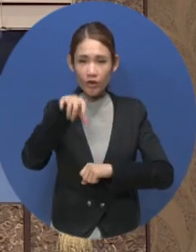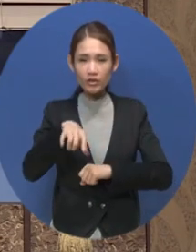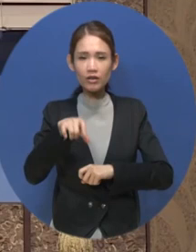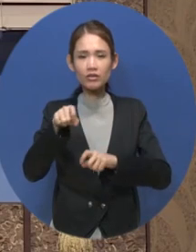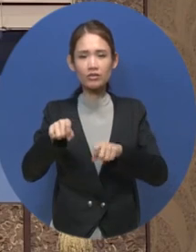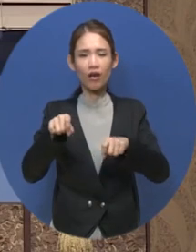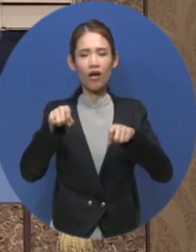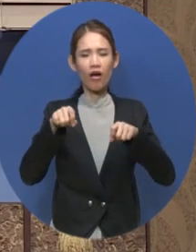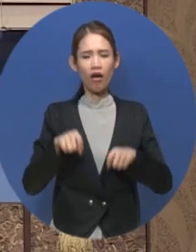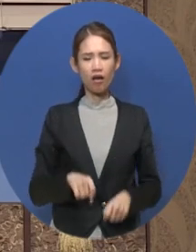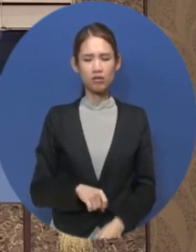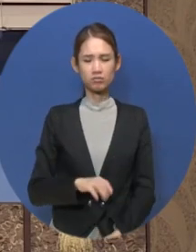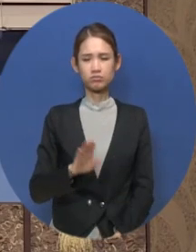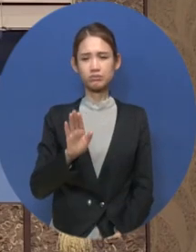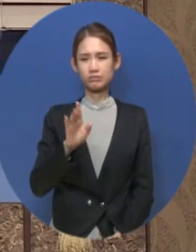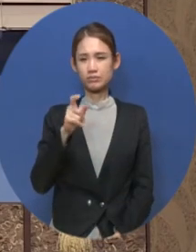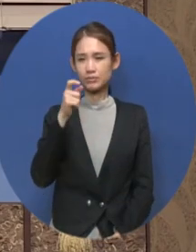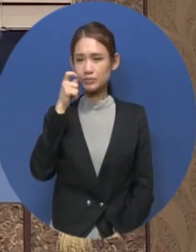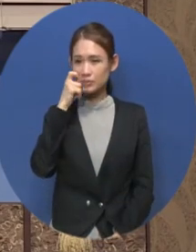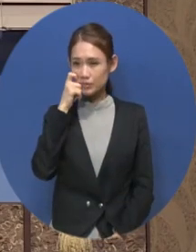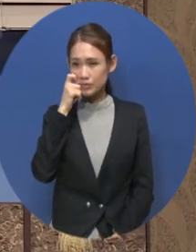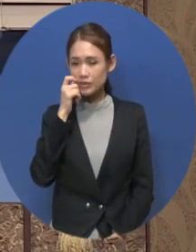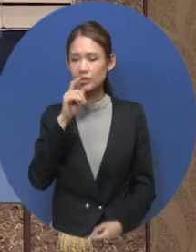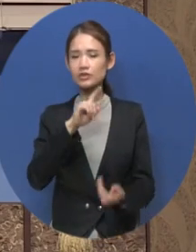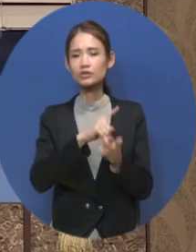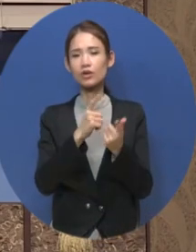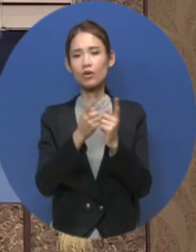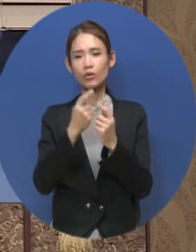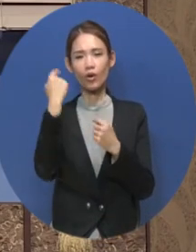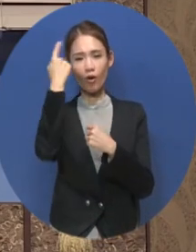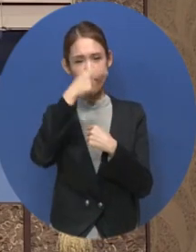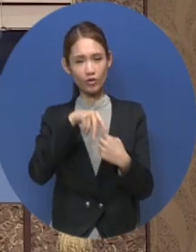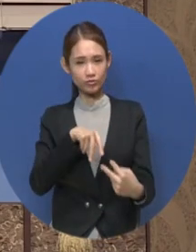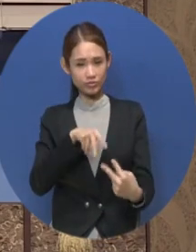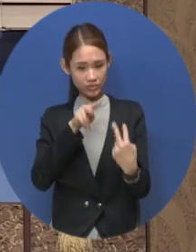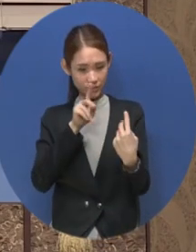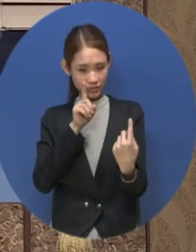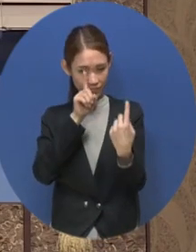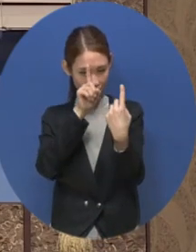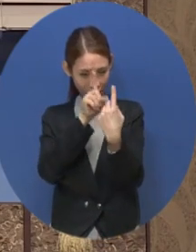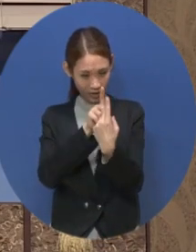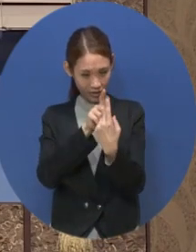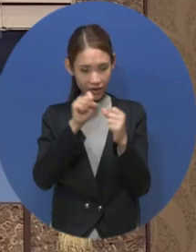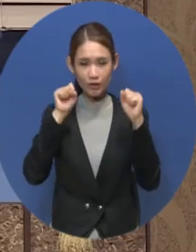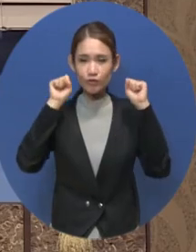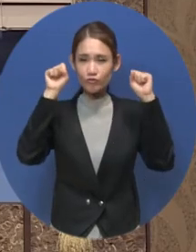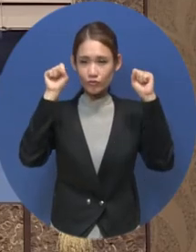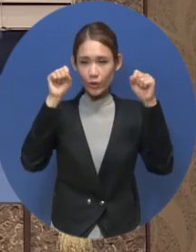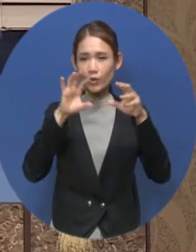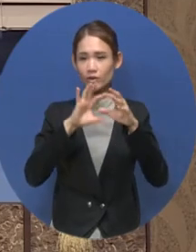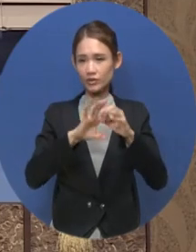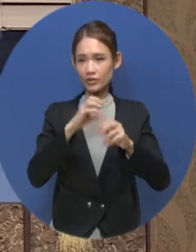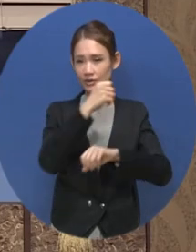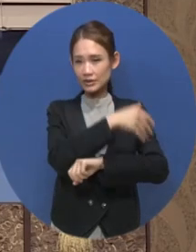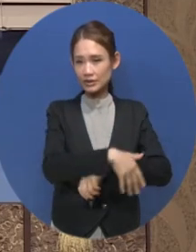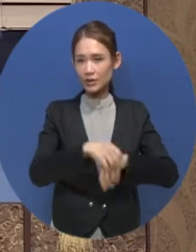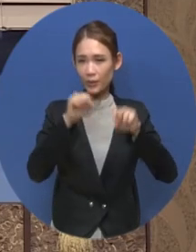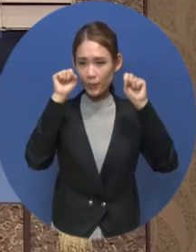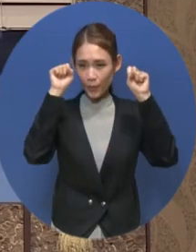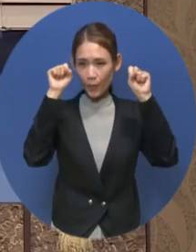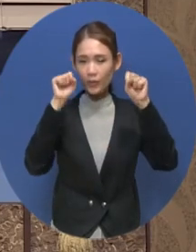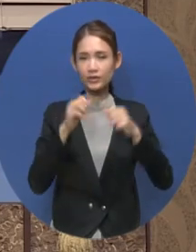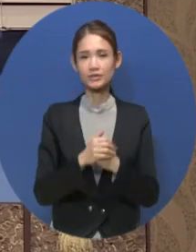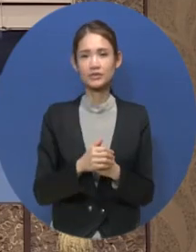못했죠. 예. 이번을 기회로 아. 서로 얼굴 부대끼면서 사실은 운동을 해야 스포츠라고 생각을 했는데 네.